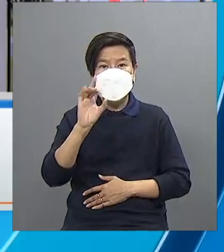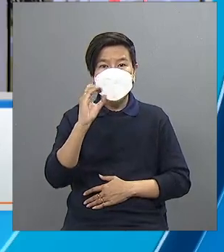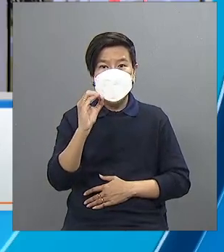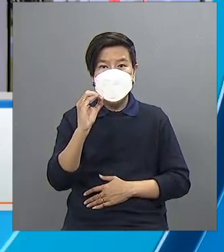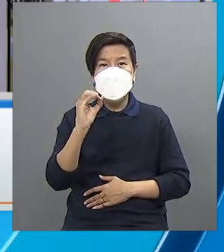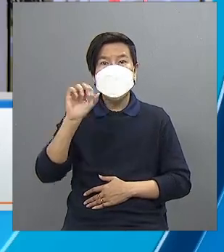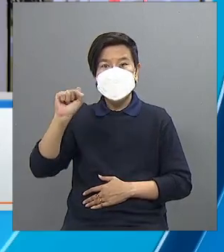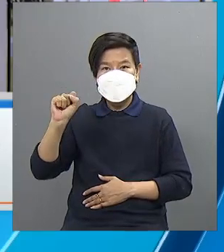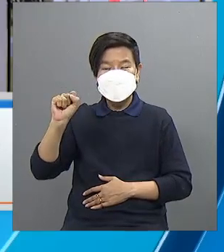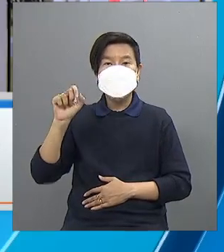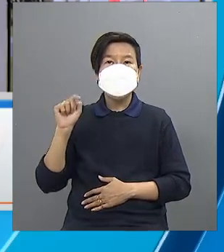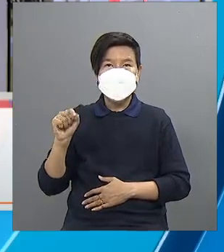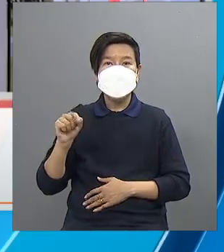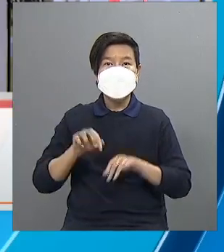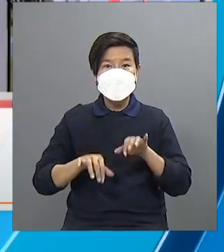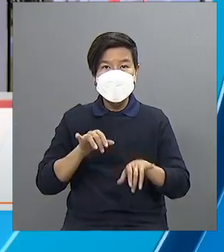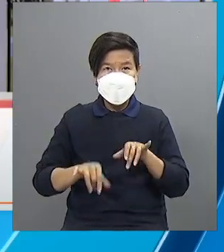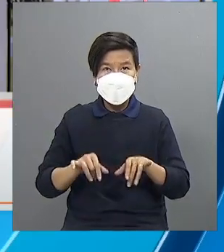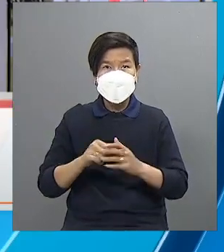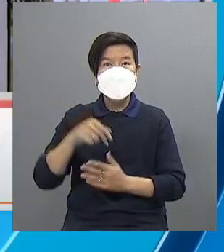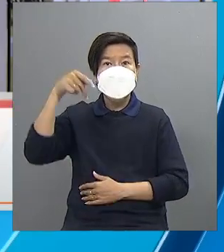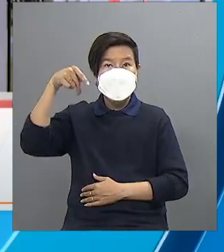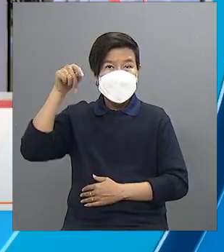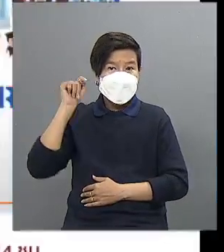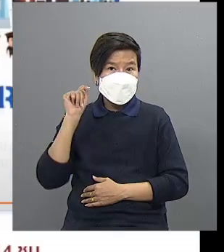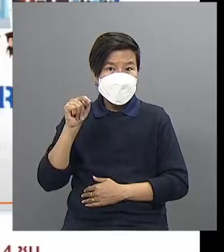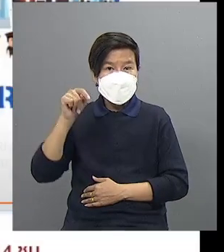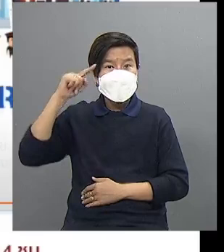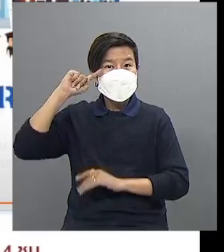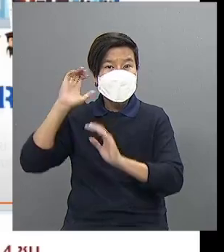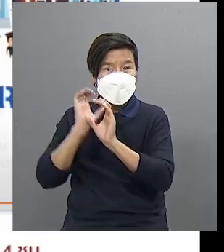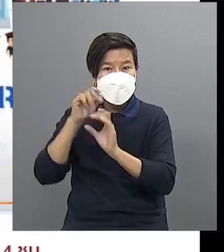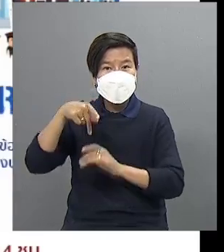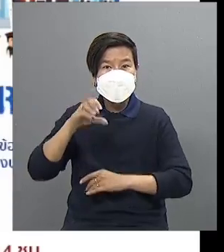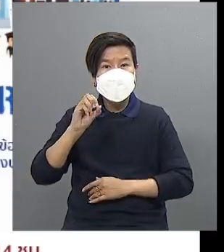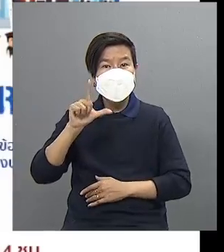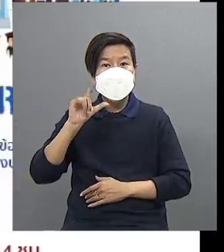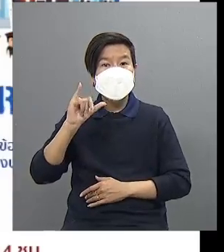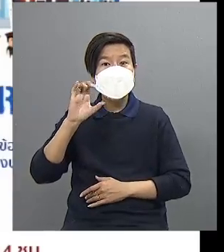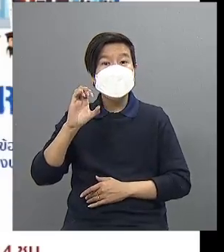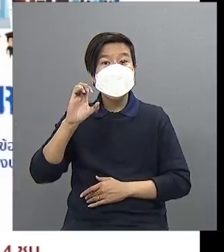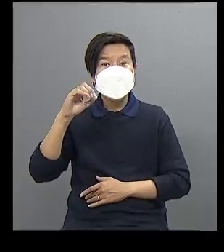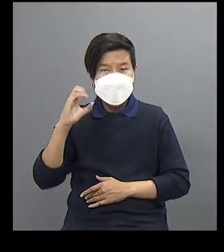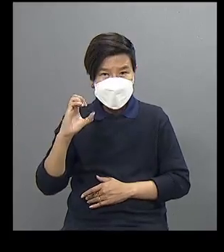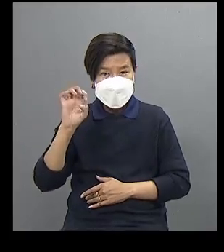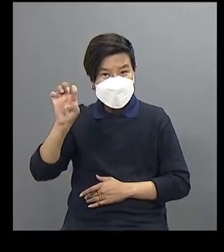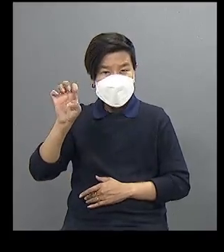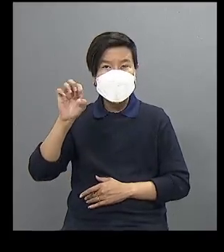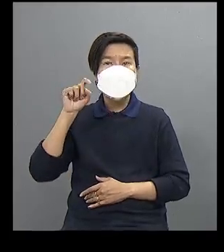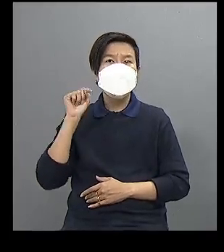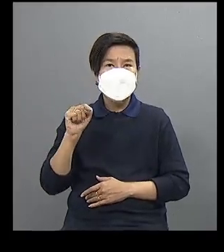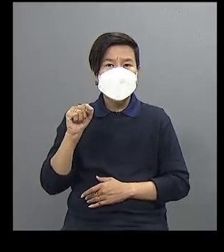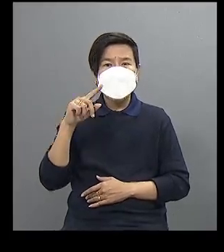ครับ